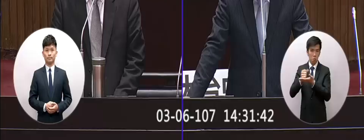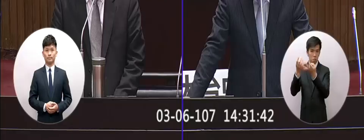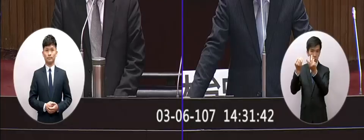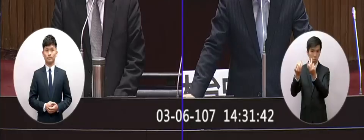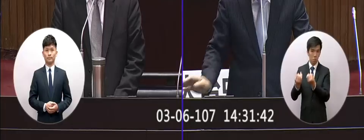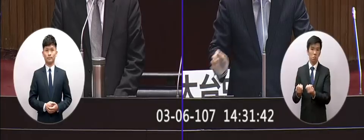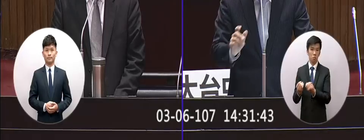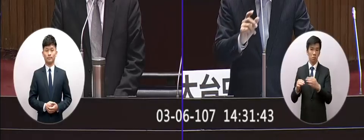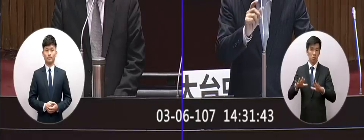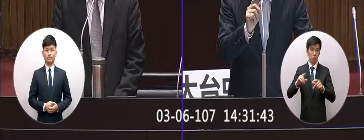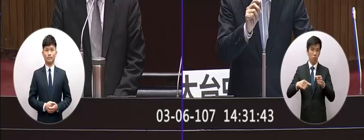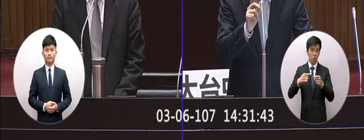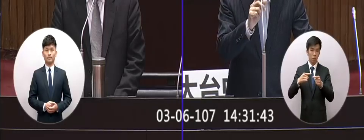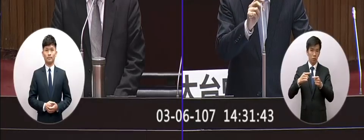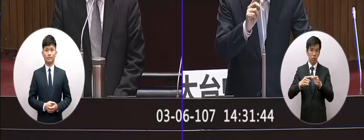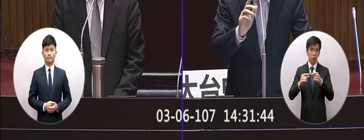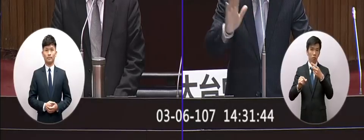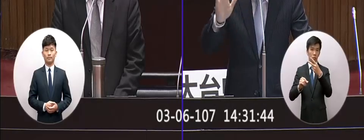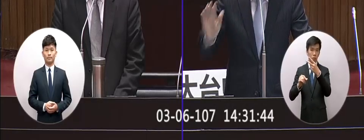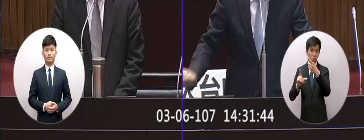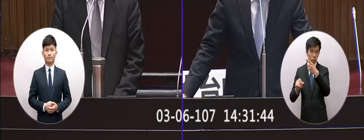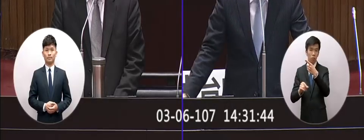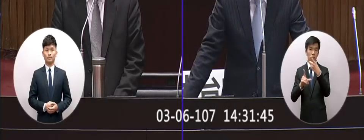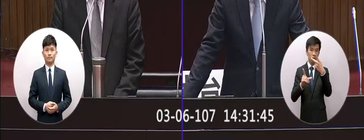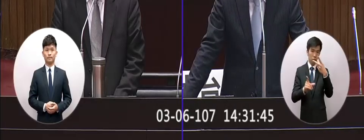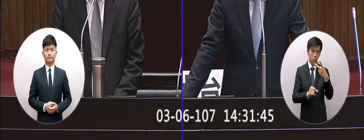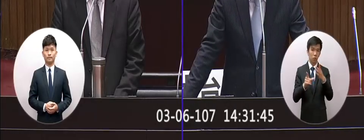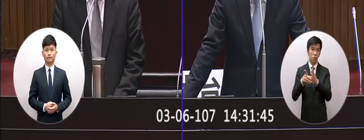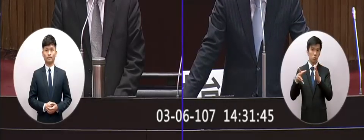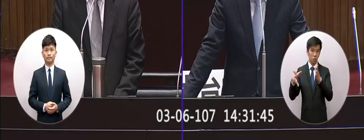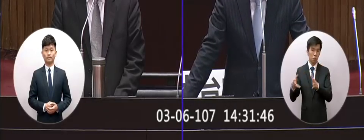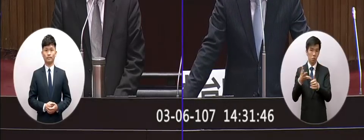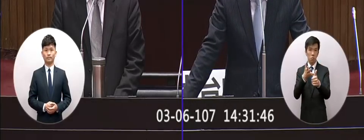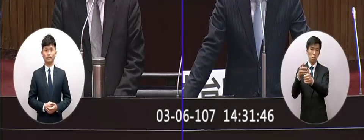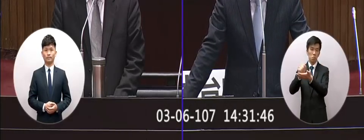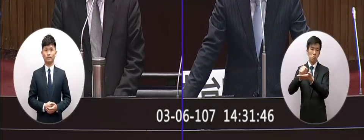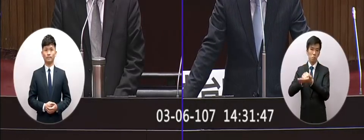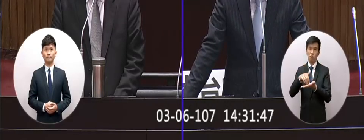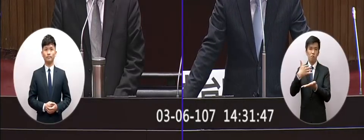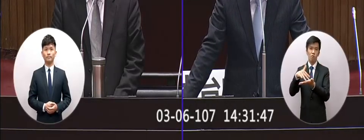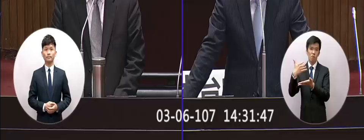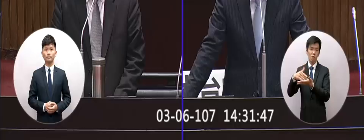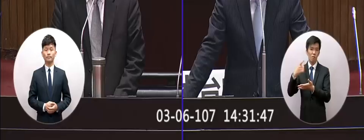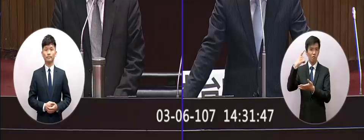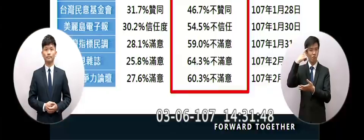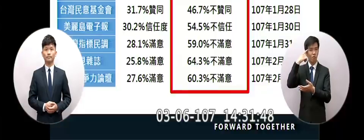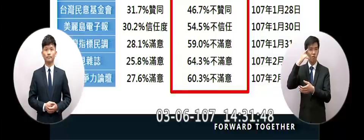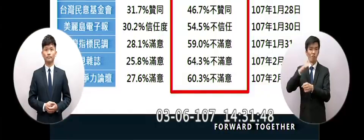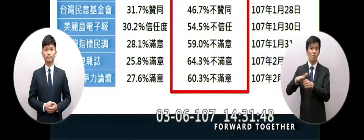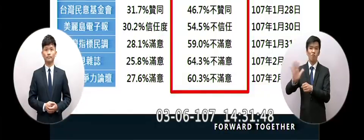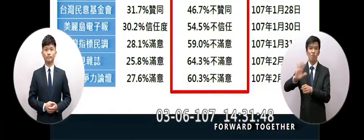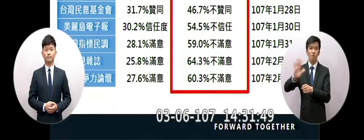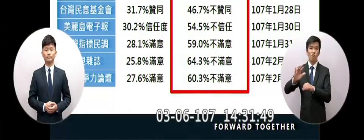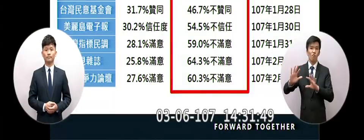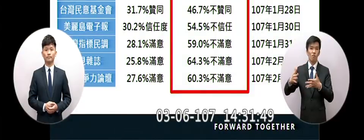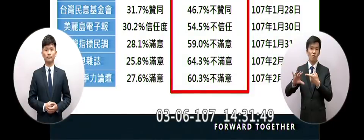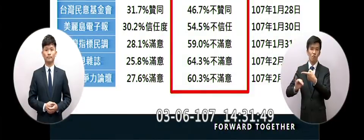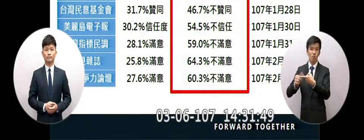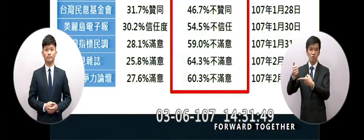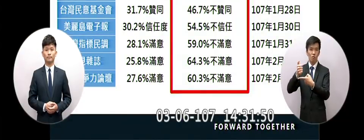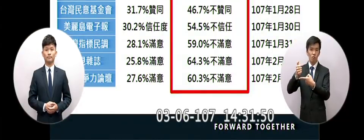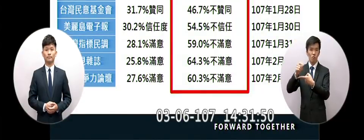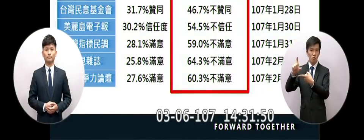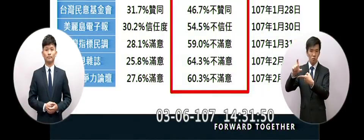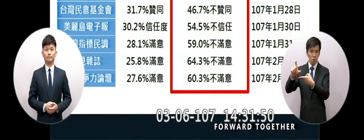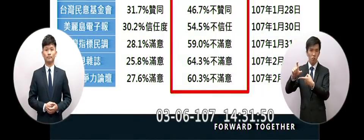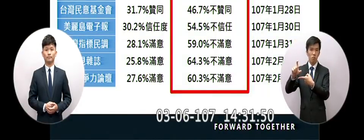今年一月、二月做出来的民调，几乎都不及格啦，不满意的都在50%、60%，